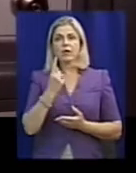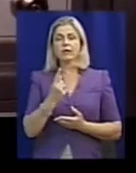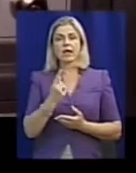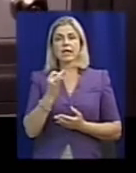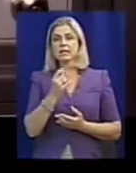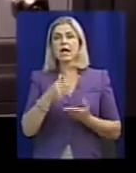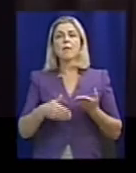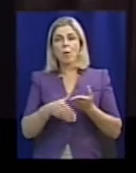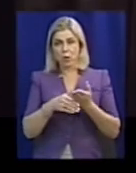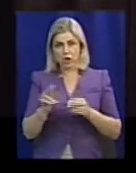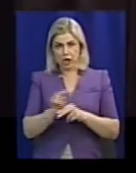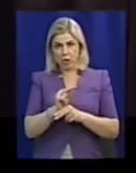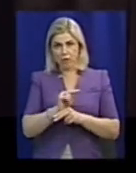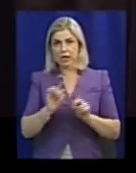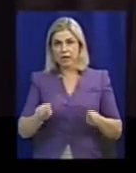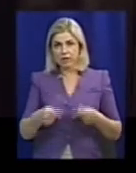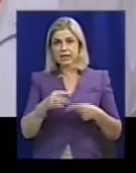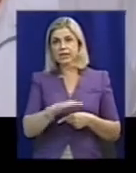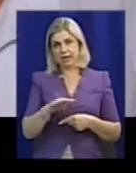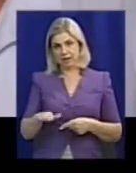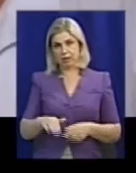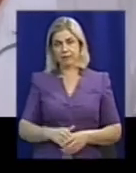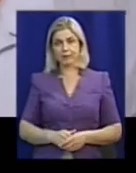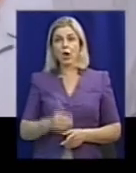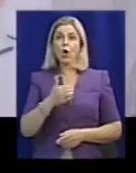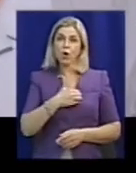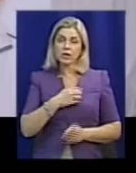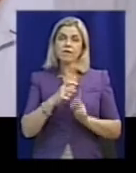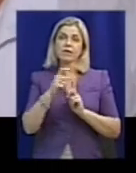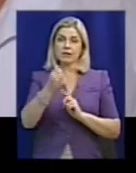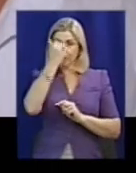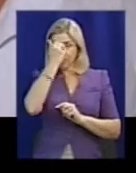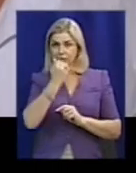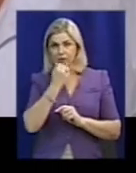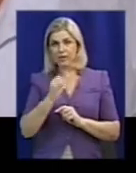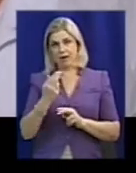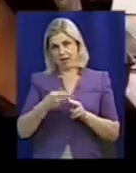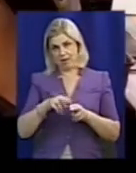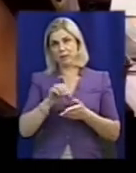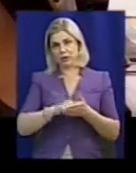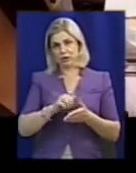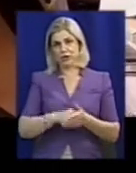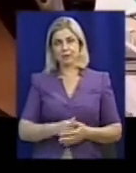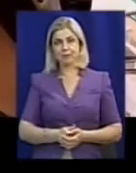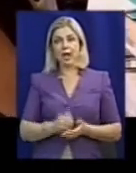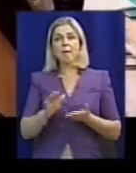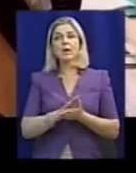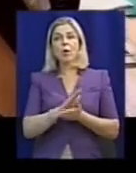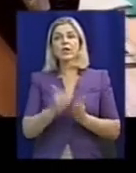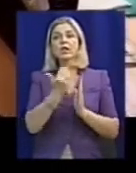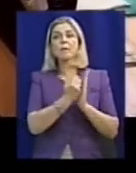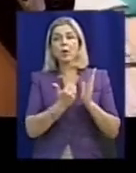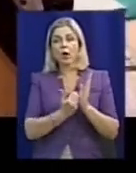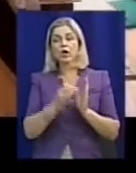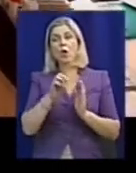методів лікування і відновлення діточок, між іншим. Хотів висловити вдячність з цього приводу. Благодійний проєкт від ідеї